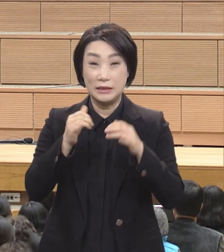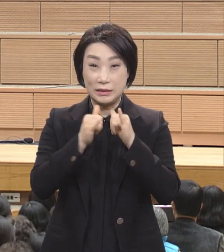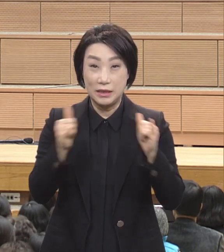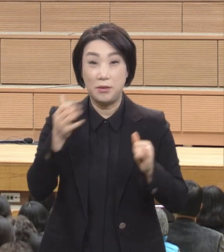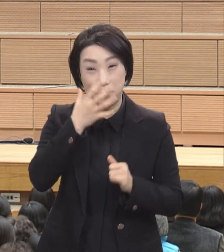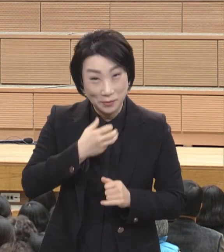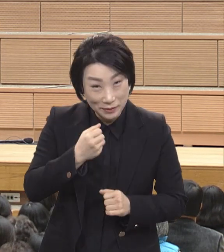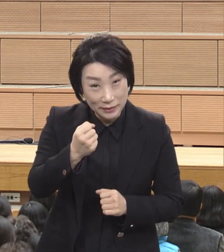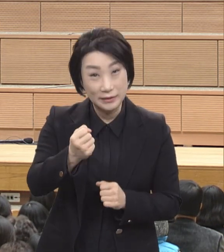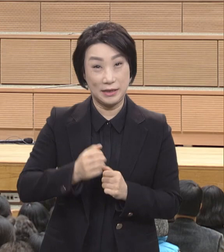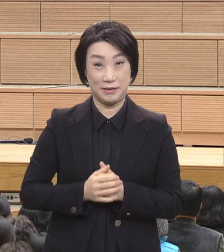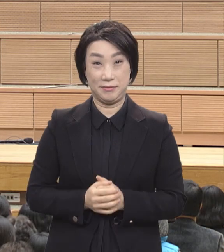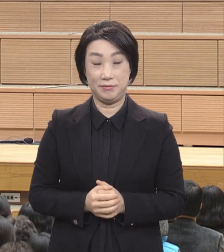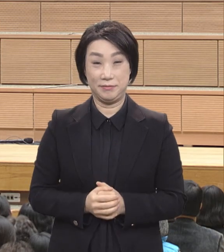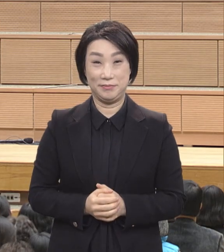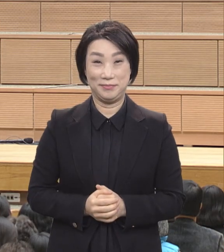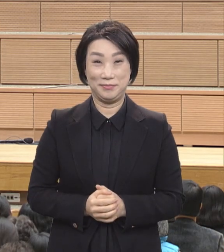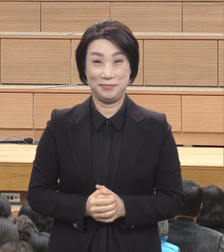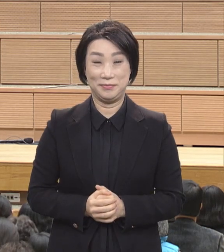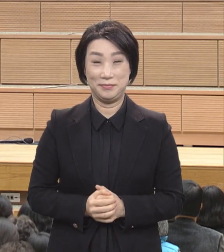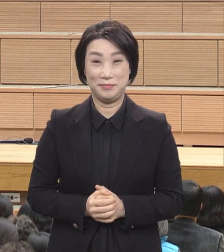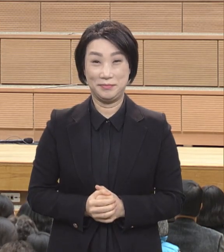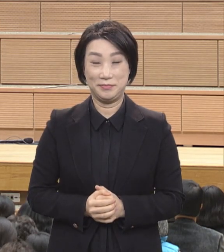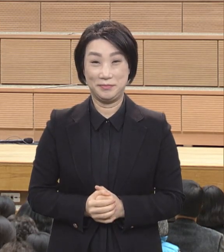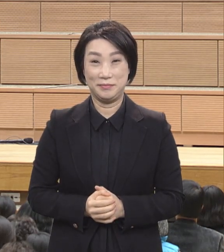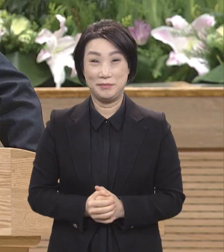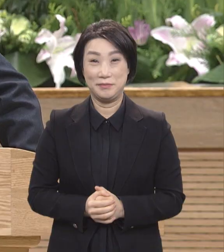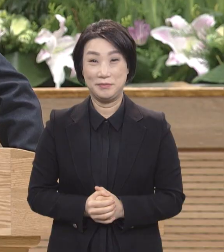지키는 자가 복이 있다.